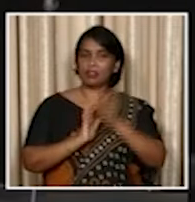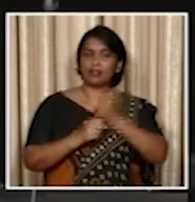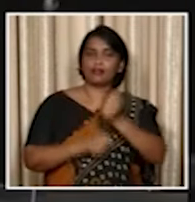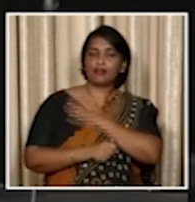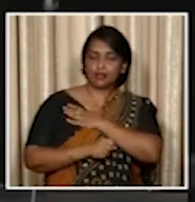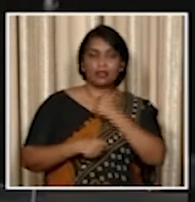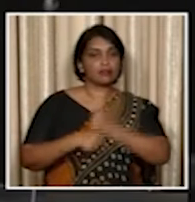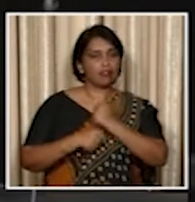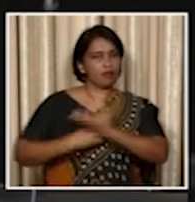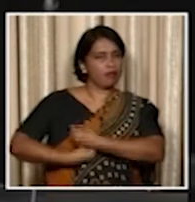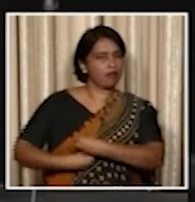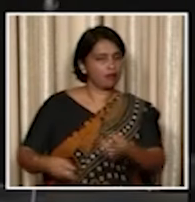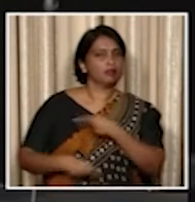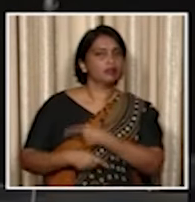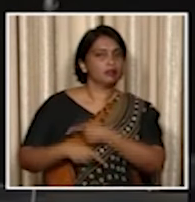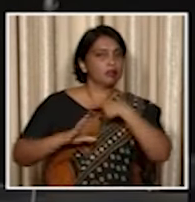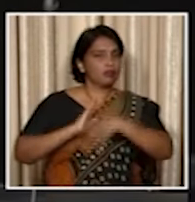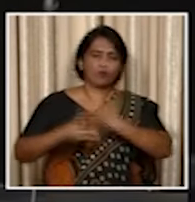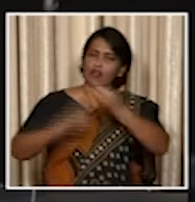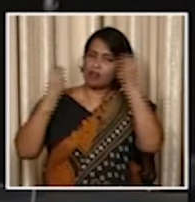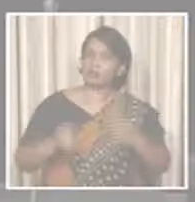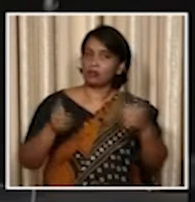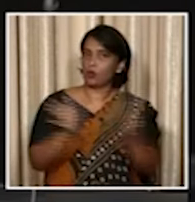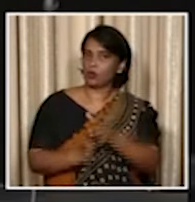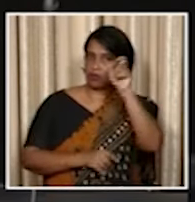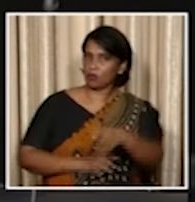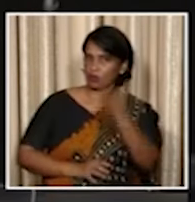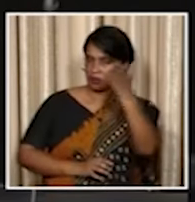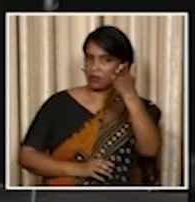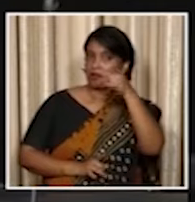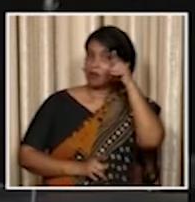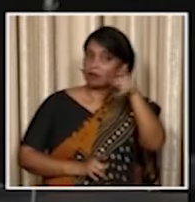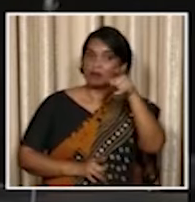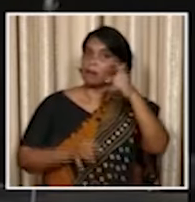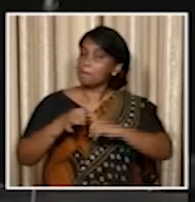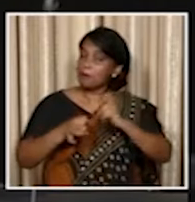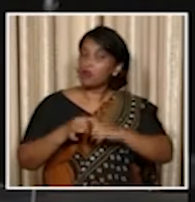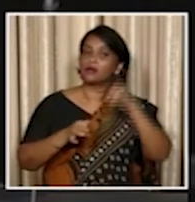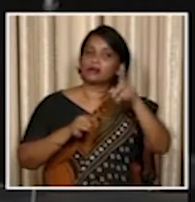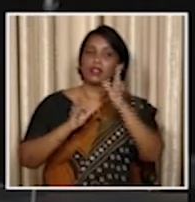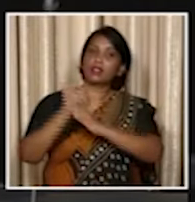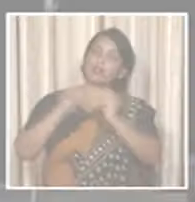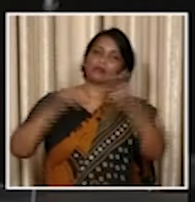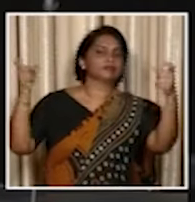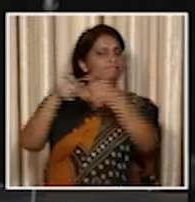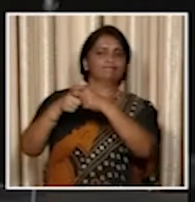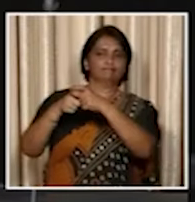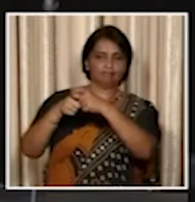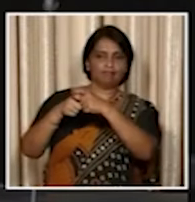රාජපක්ෂ ආණ්ඩුව විනාශ කරලා මේ රට විනාශ කරන්න හවුල් වෙච්ච එක්කෙනෙක්. ඒ හින්දා ඔබතුමාගේ ප්‍රශ්න ඔබතුමා ඒ මන්ත්‍රීවරයෙක්ට